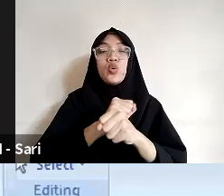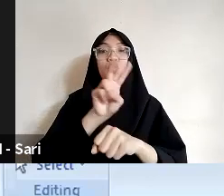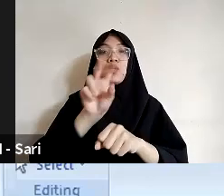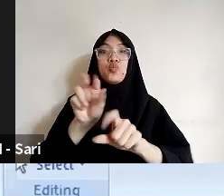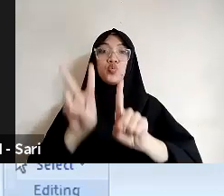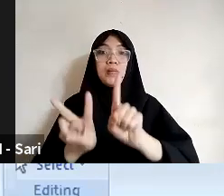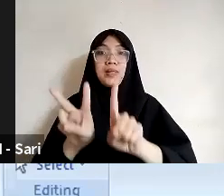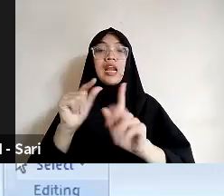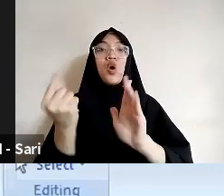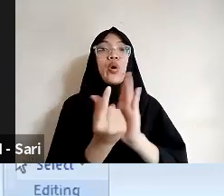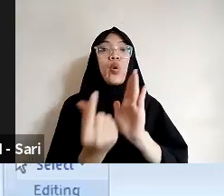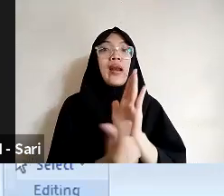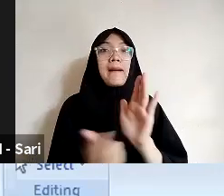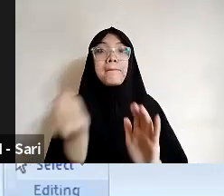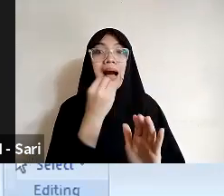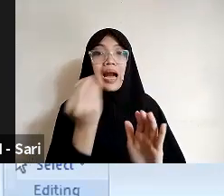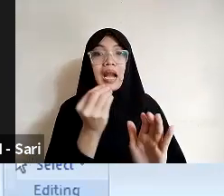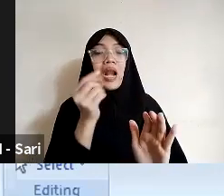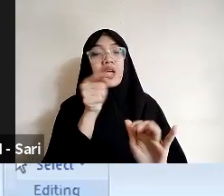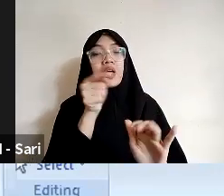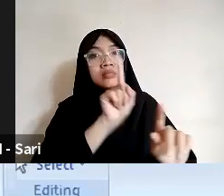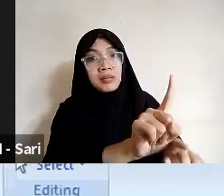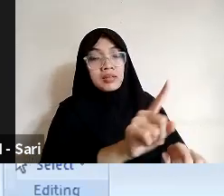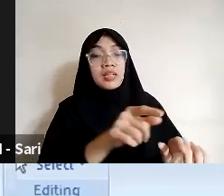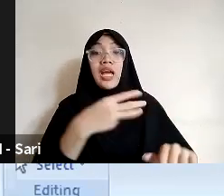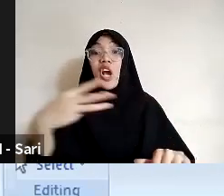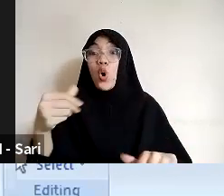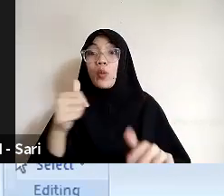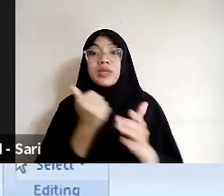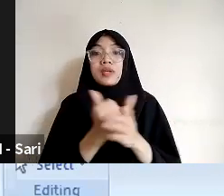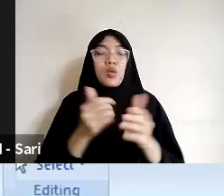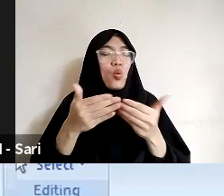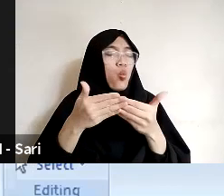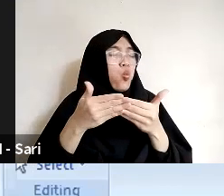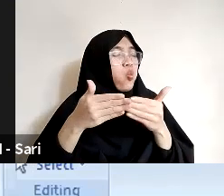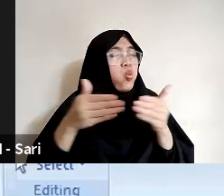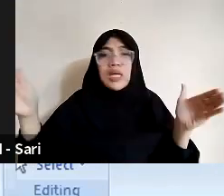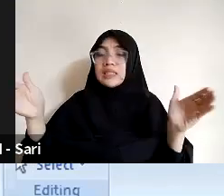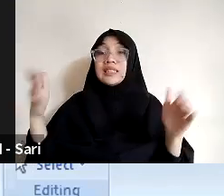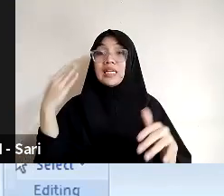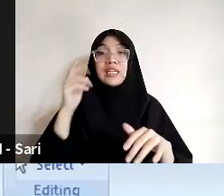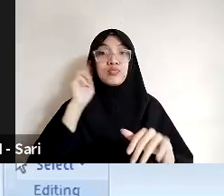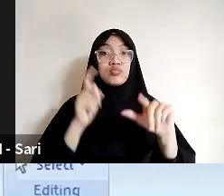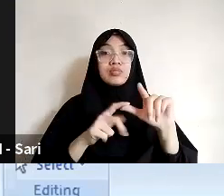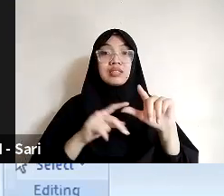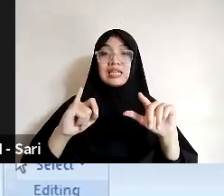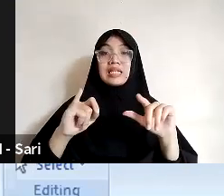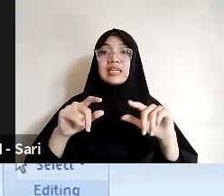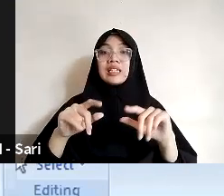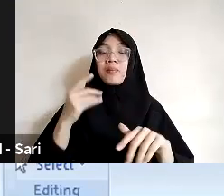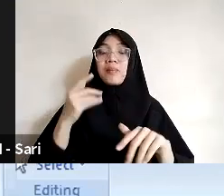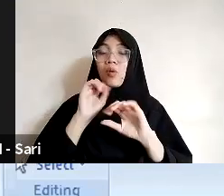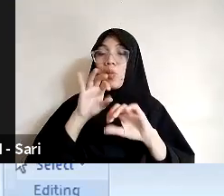ada di situ. Ini baru satu sisi. Bicara ekonomi kita sebenarnya lebih luas, bagaimana tadi disampaikan oleh Bu Sri Adiningsih. Ada soal perbankan,